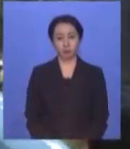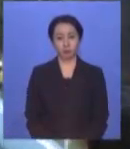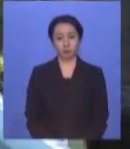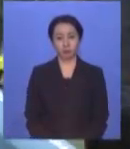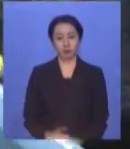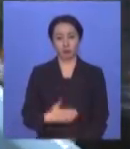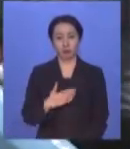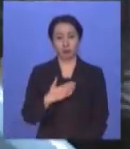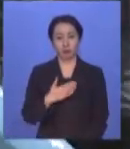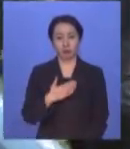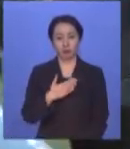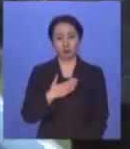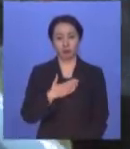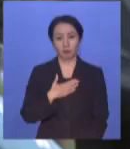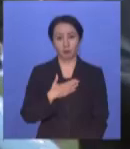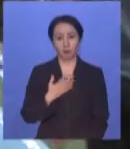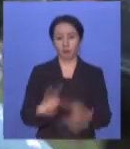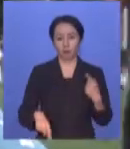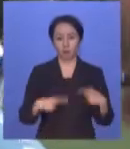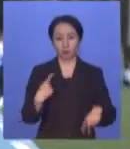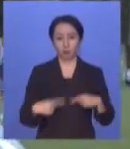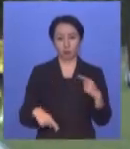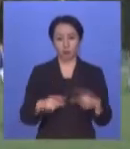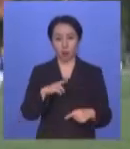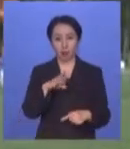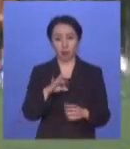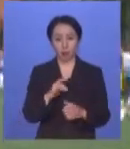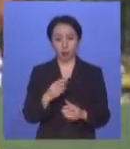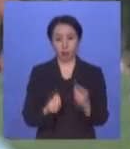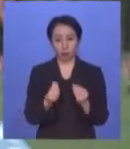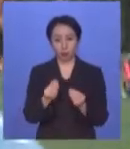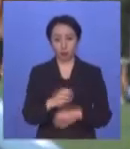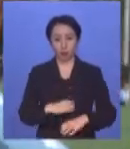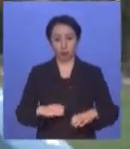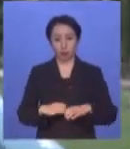табыл футбол клубында ойнаймын.